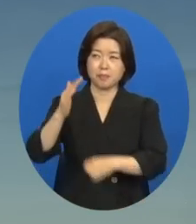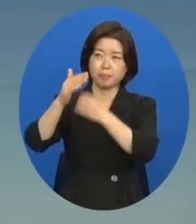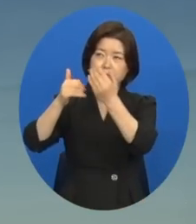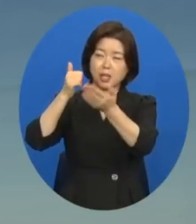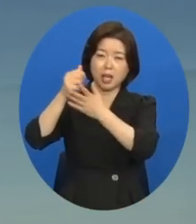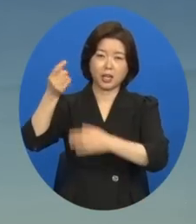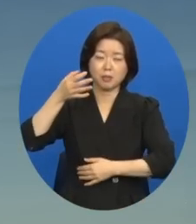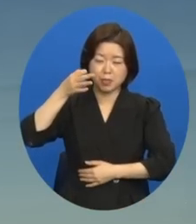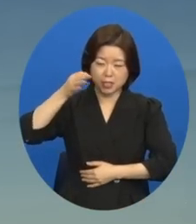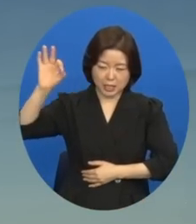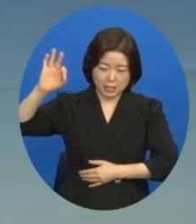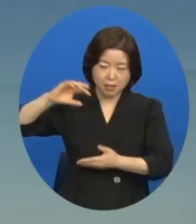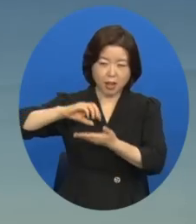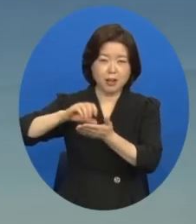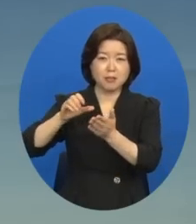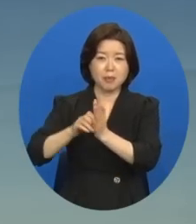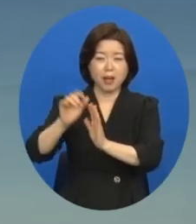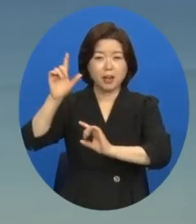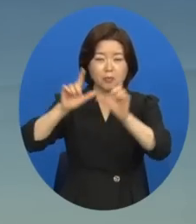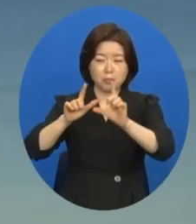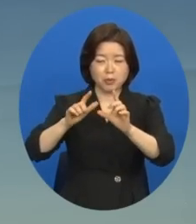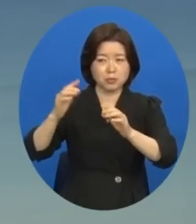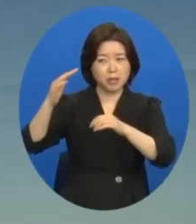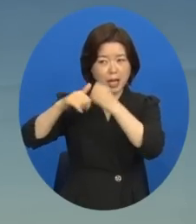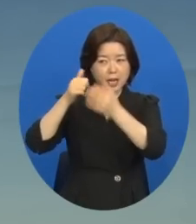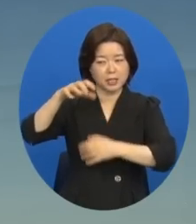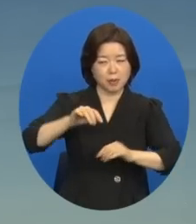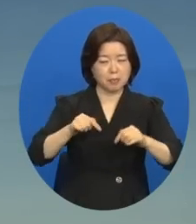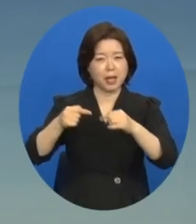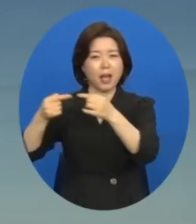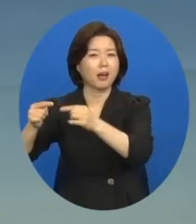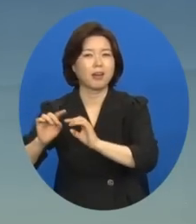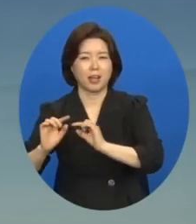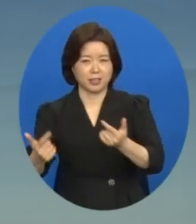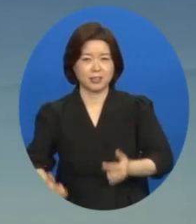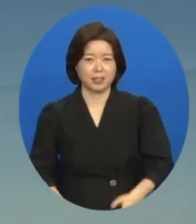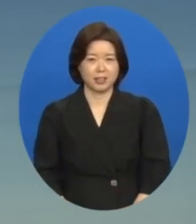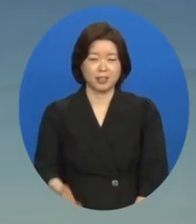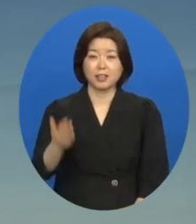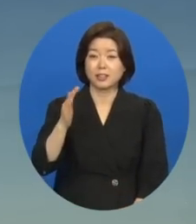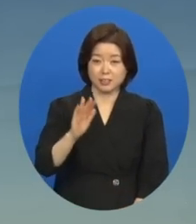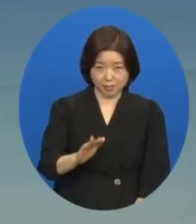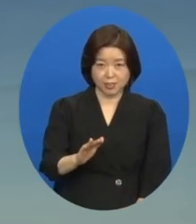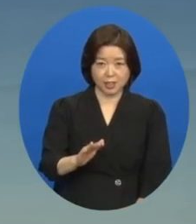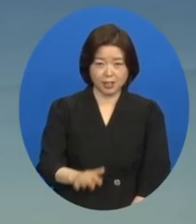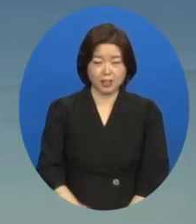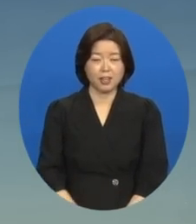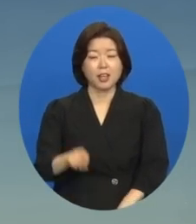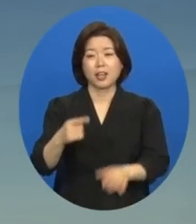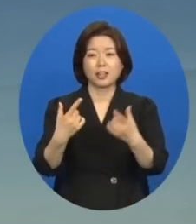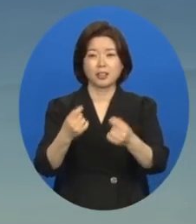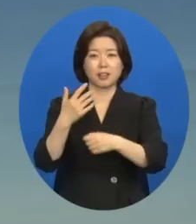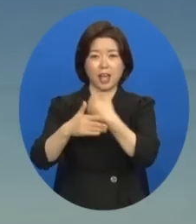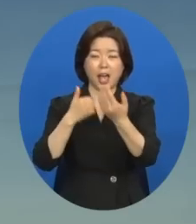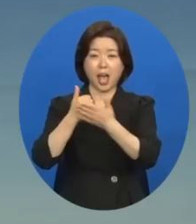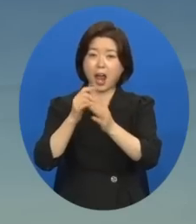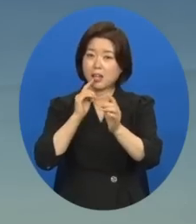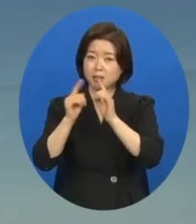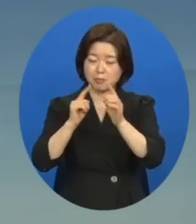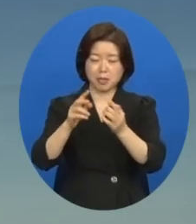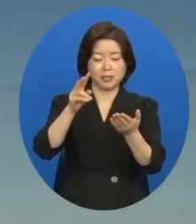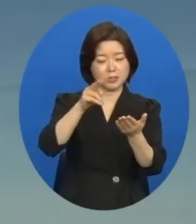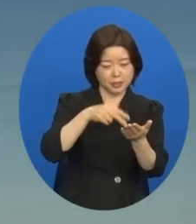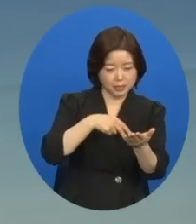하나님께서 인정하실 만한 모습으로 하나님께 나갔던 건 아닙니다. 그런데요, 그렇게 하나님 말씀을